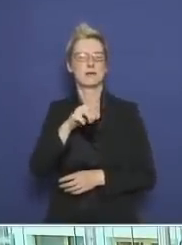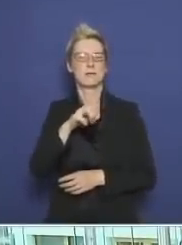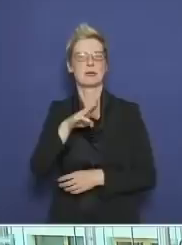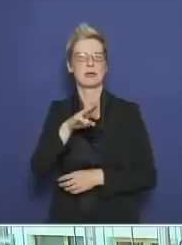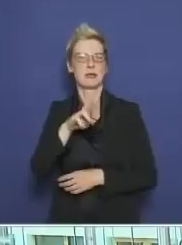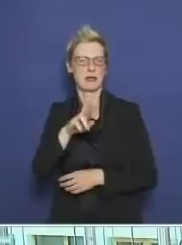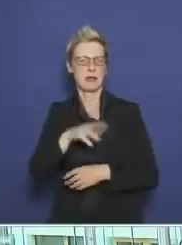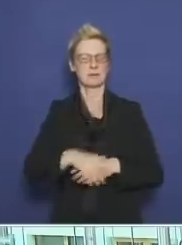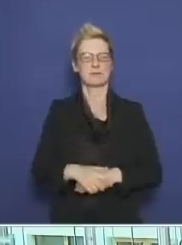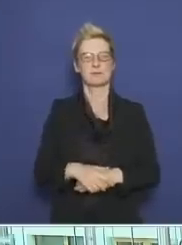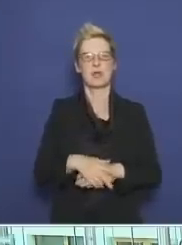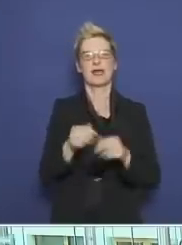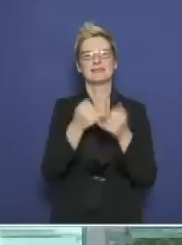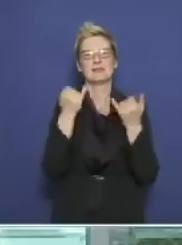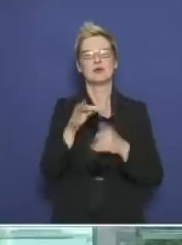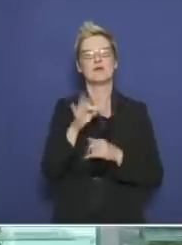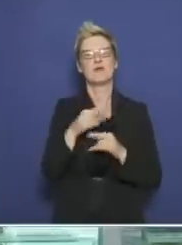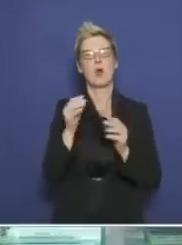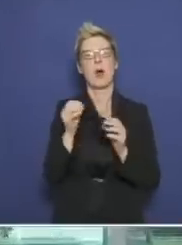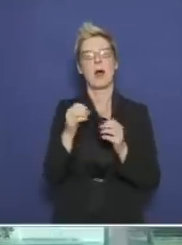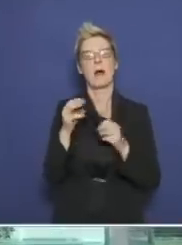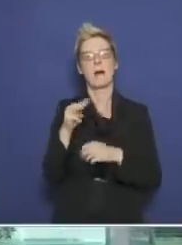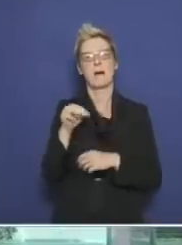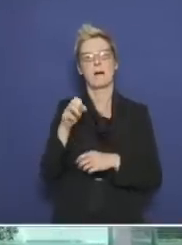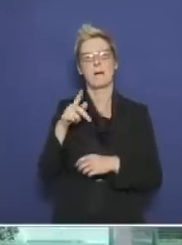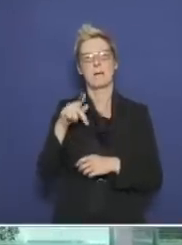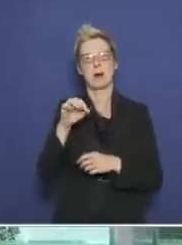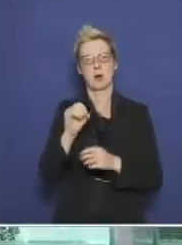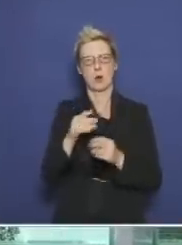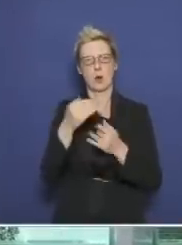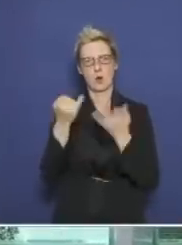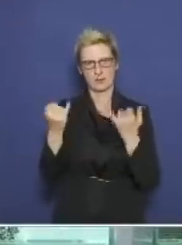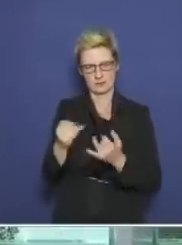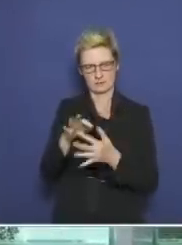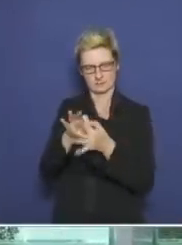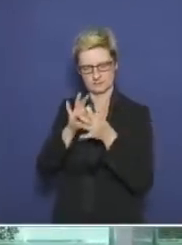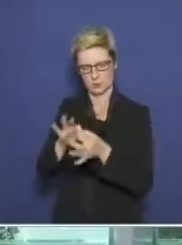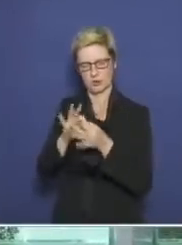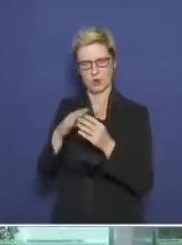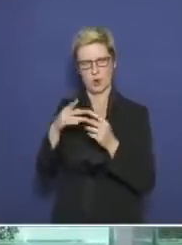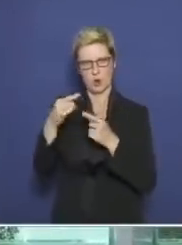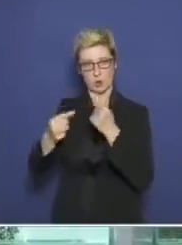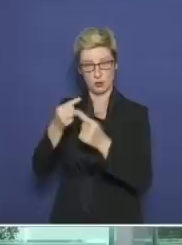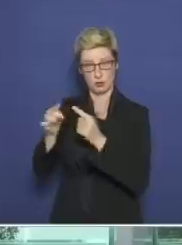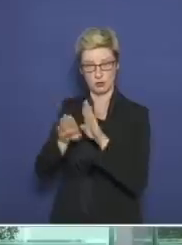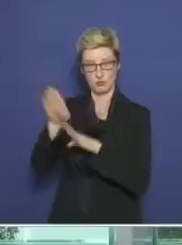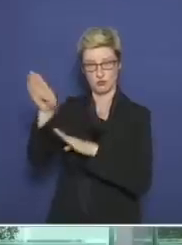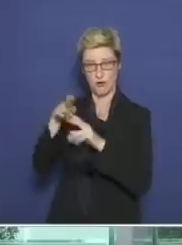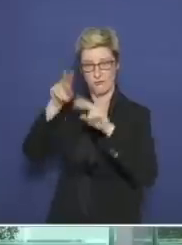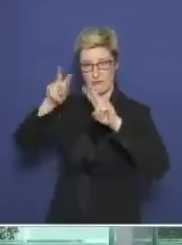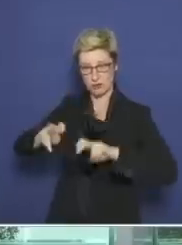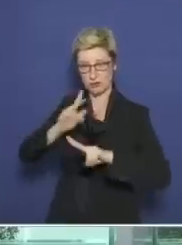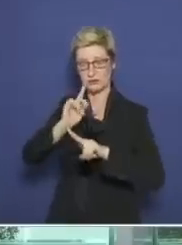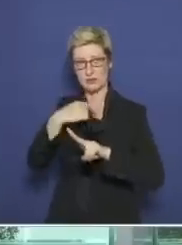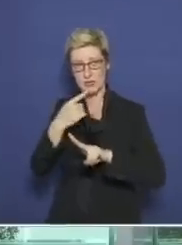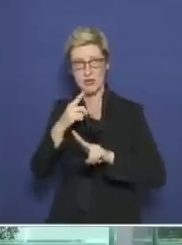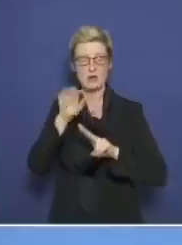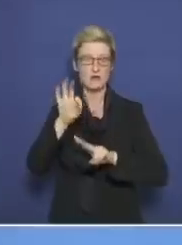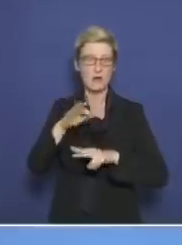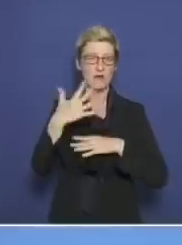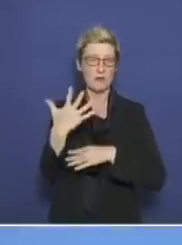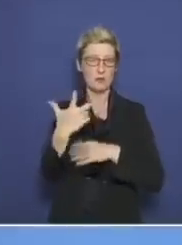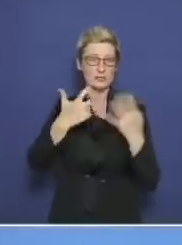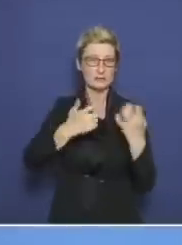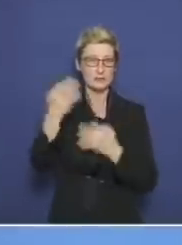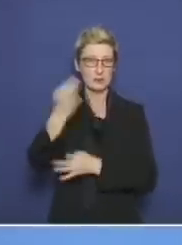für Makroökonomie und Konjunkturforschung, berechnet, dass mindestens die erste Impfung für 75% der